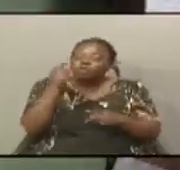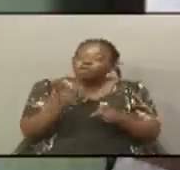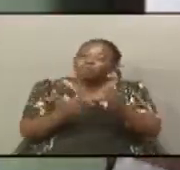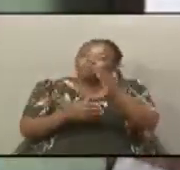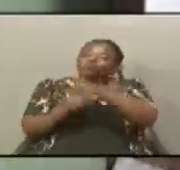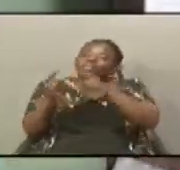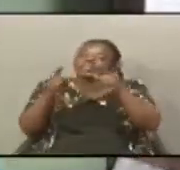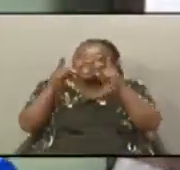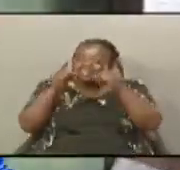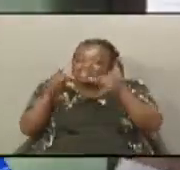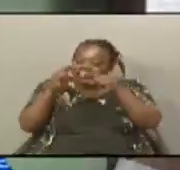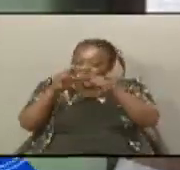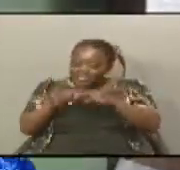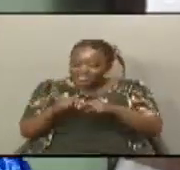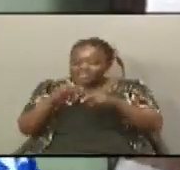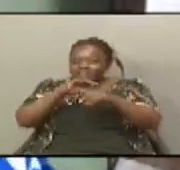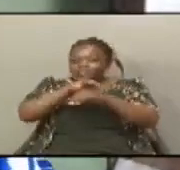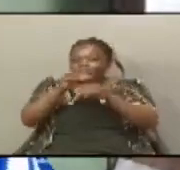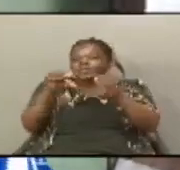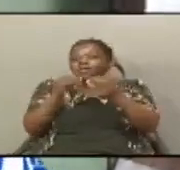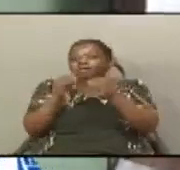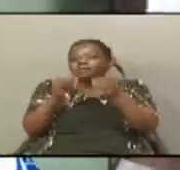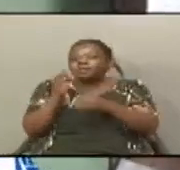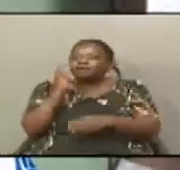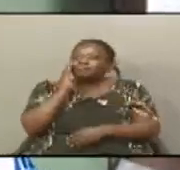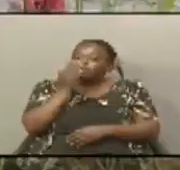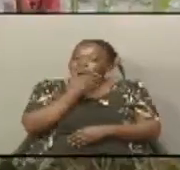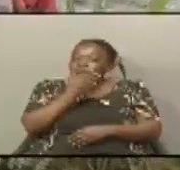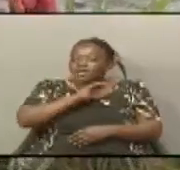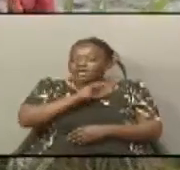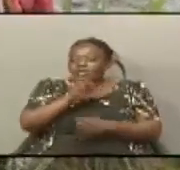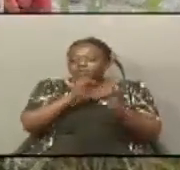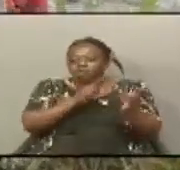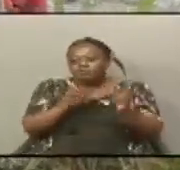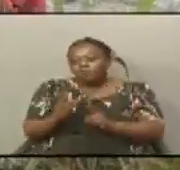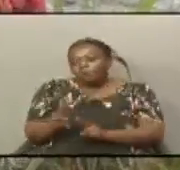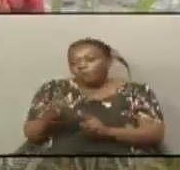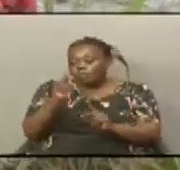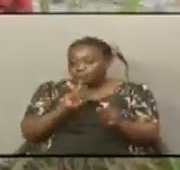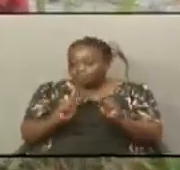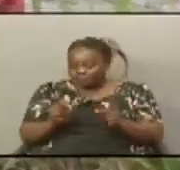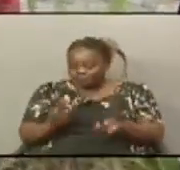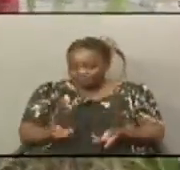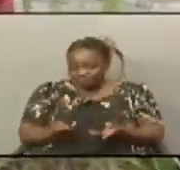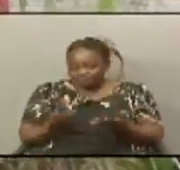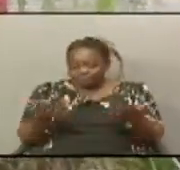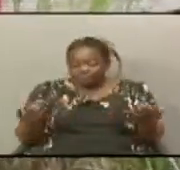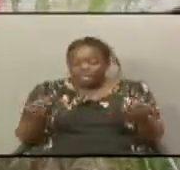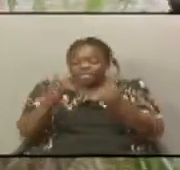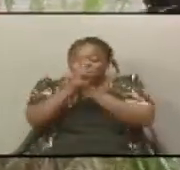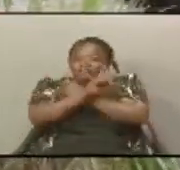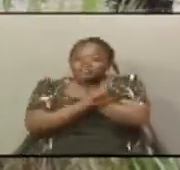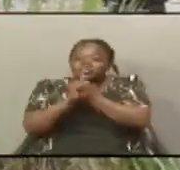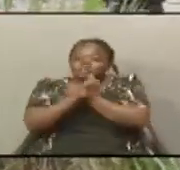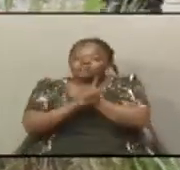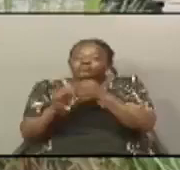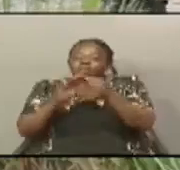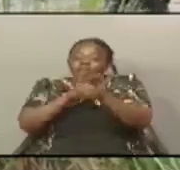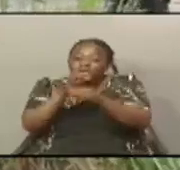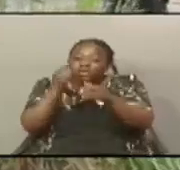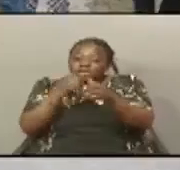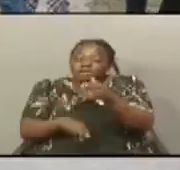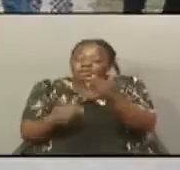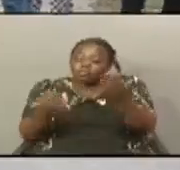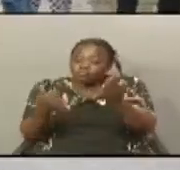batule wansi bakole meeting batujirire kisaffe bantu ba Rwenzori. Lieutenant Jiwa Lucy Bia Lucy Kasese. Agambye nti obuzibu